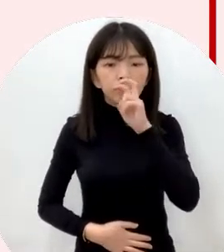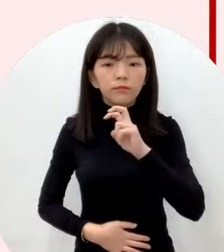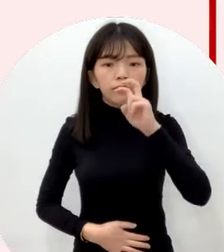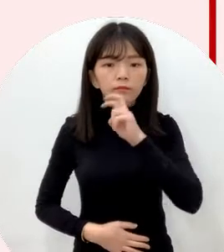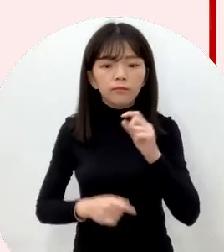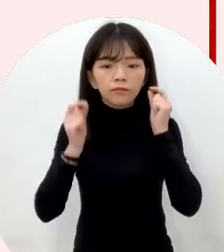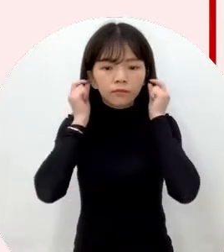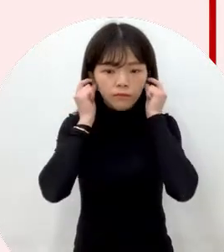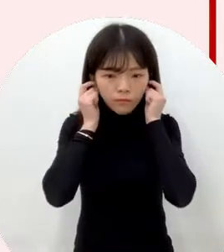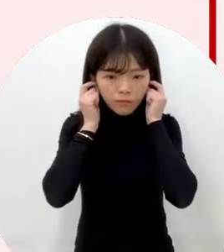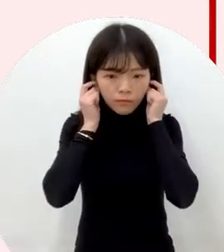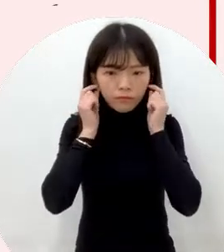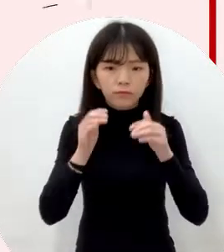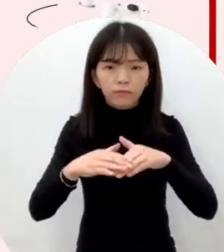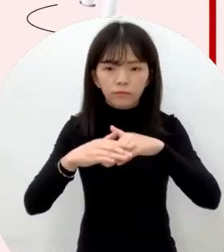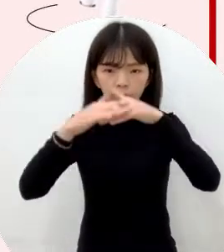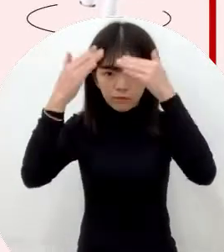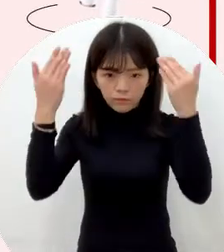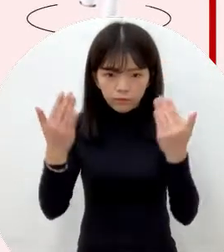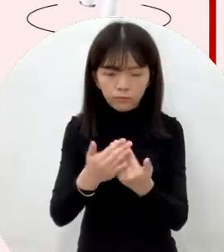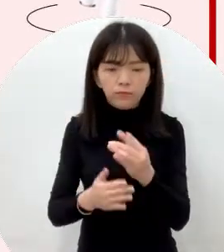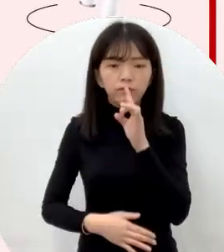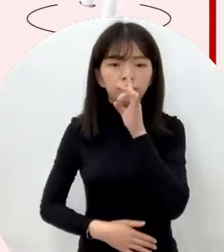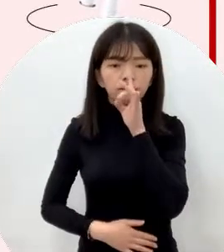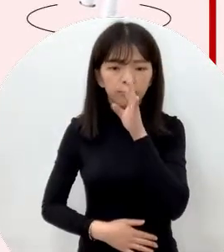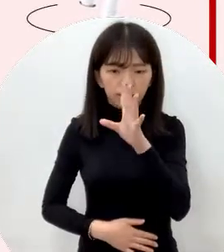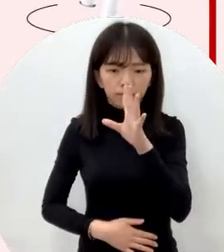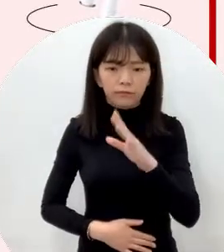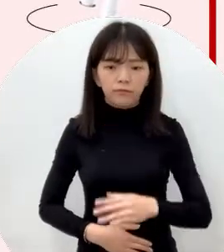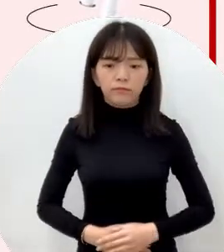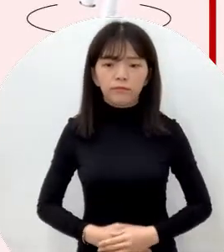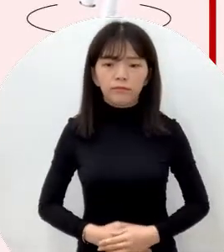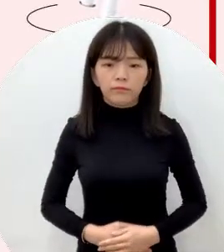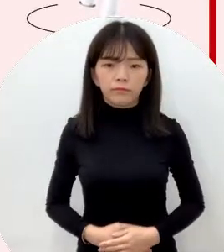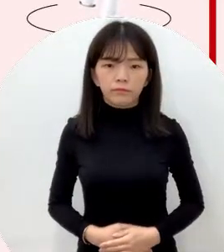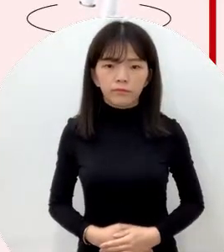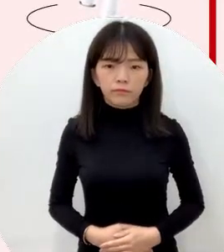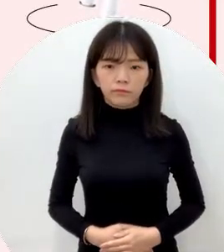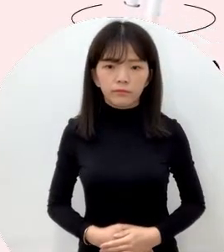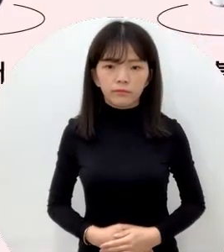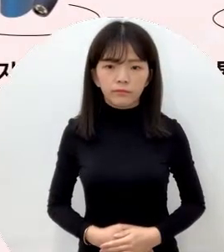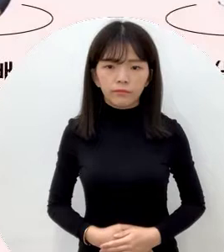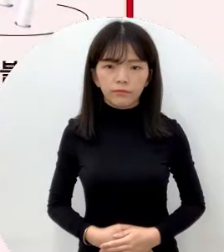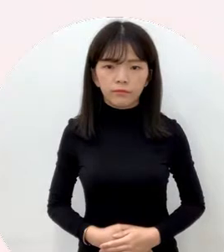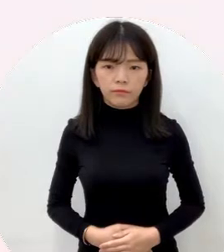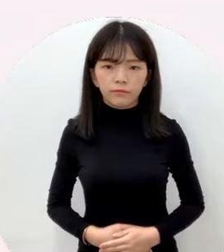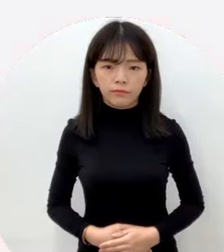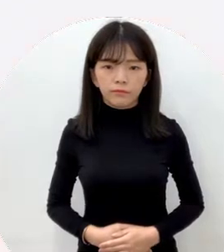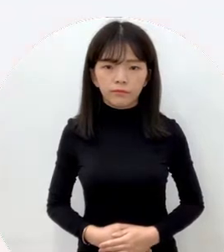전자담배, 블루투스 통신 기능이 있는 이어폰 등 모든 전자기기가 해당됩니다.